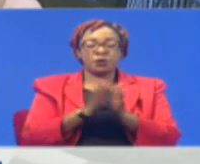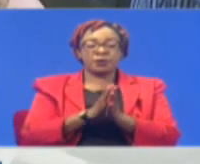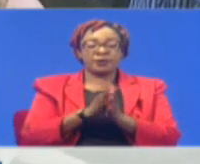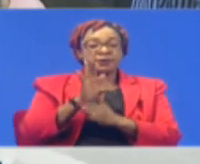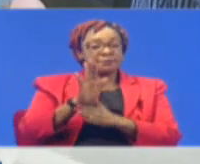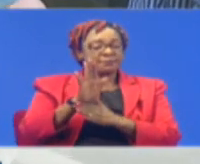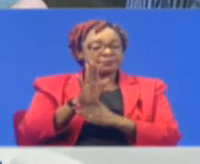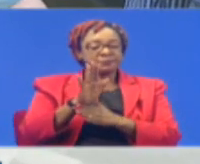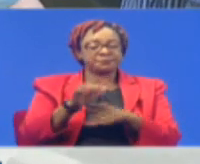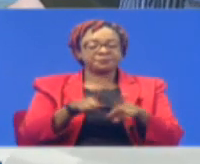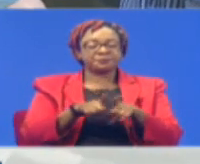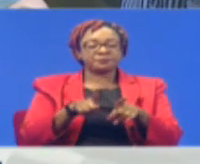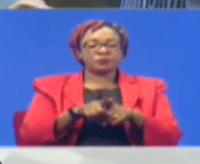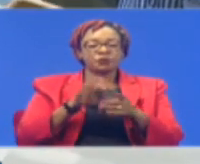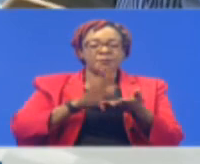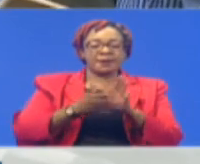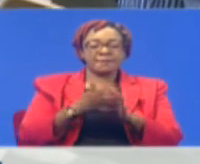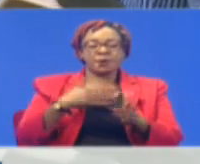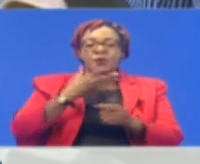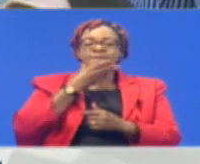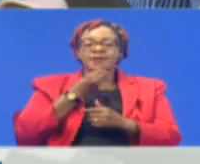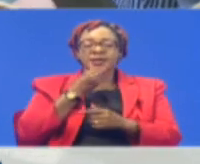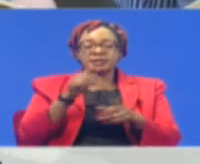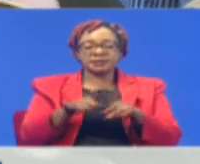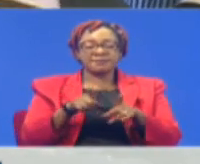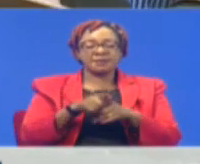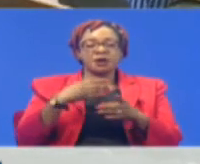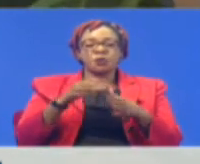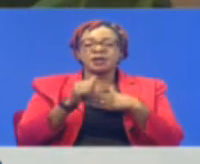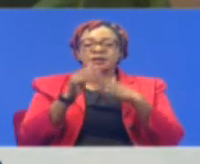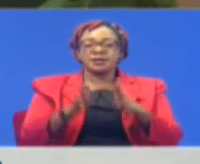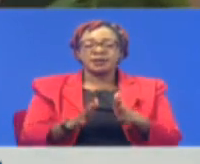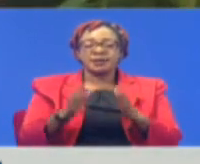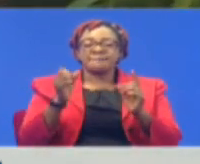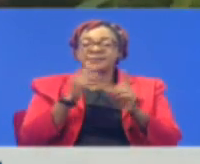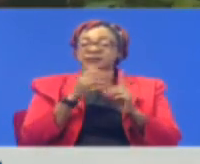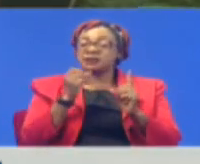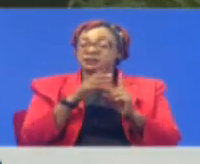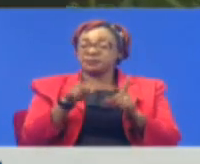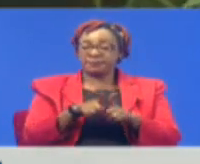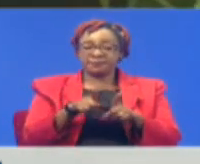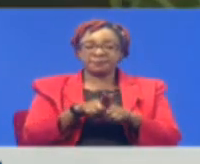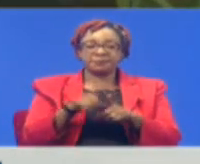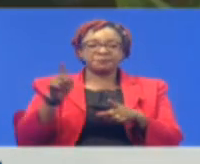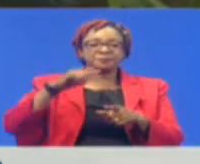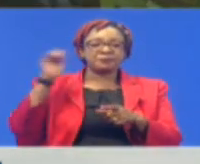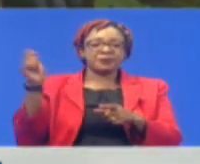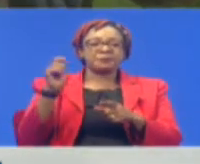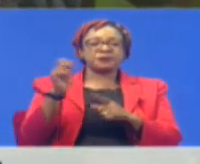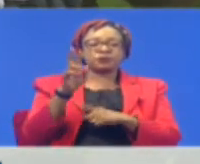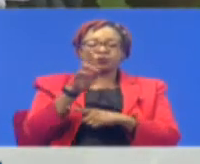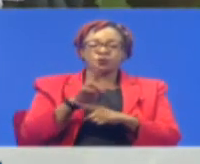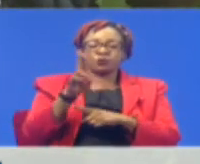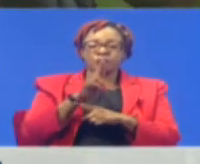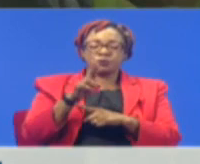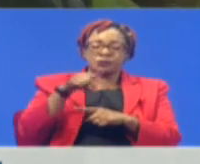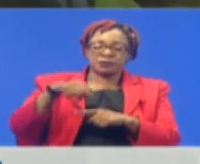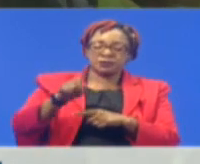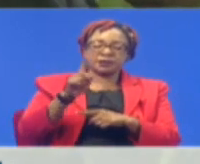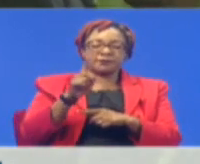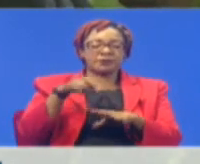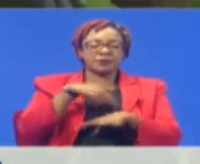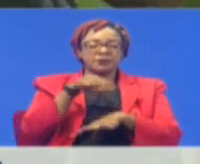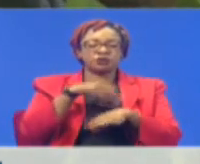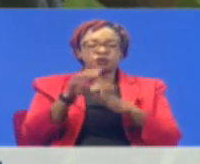and for him to be our father and our leader and our mentor. Rais Uhuru Kenyatta ni miongoni mwa viongozi wa kitaifa